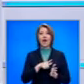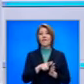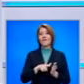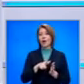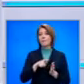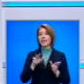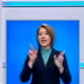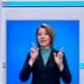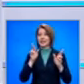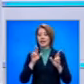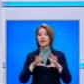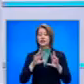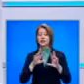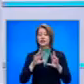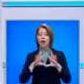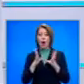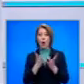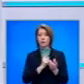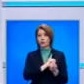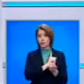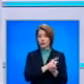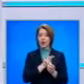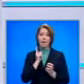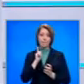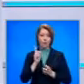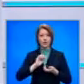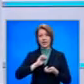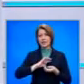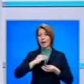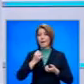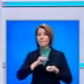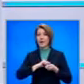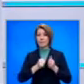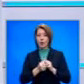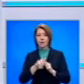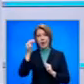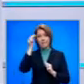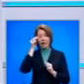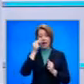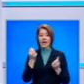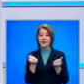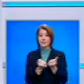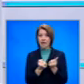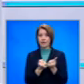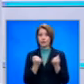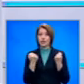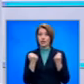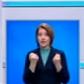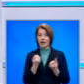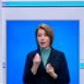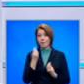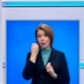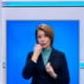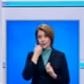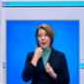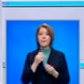те могат да бъдат преодолени и България да стане по-добро място за живеене. Той беше категоричен, че като президент